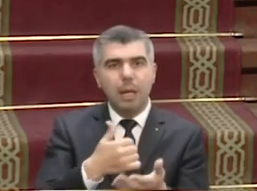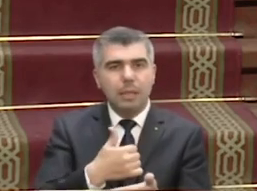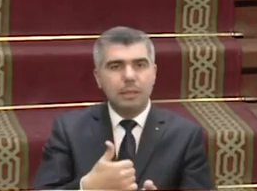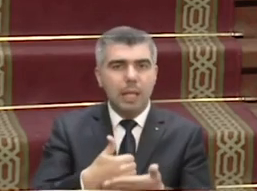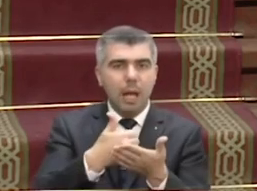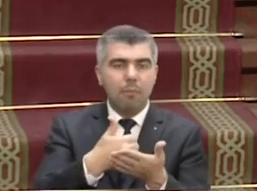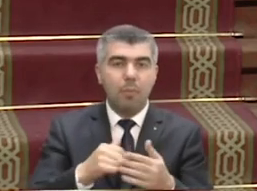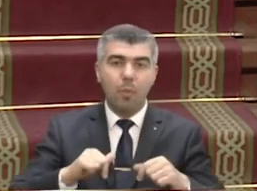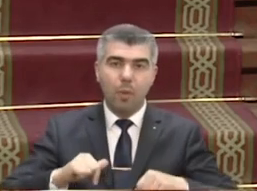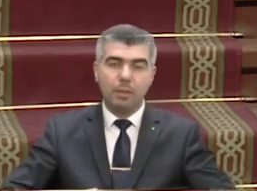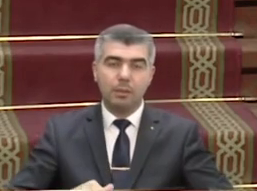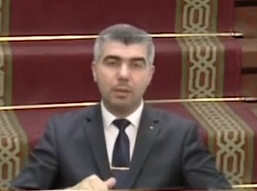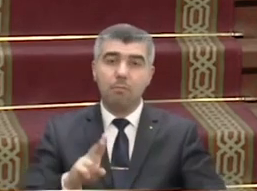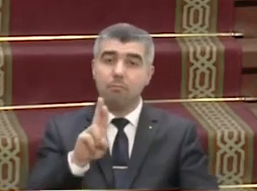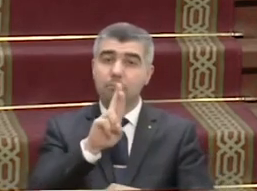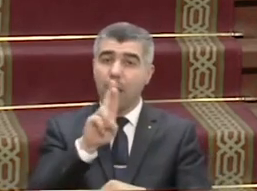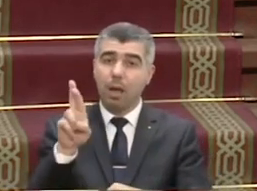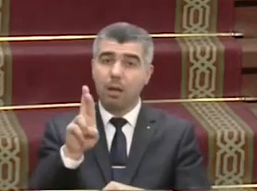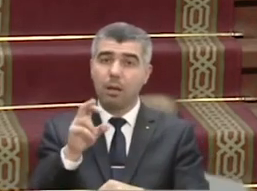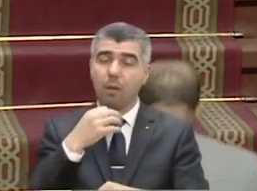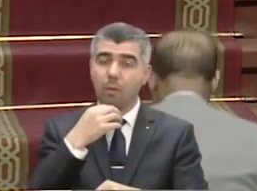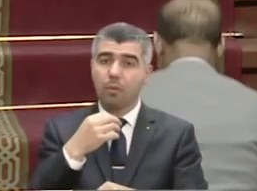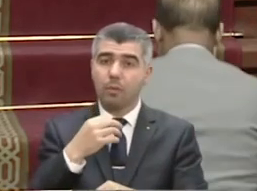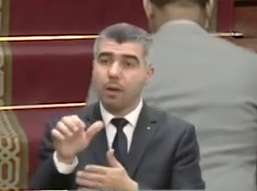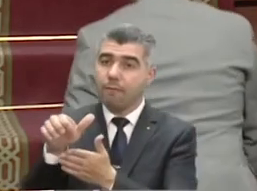وراه جلاله الملك